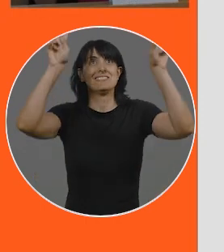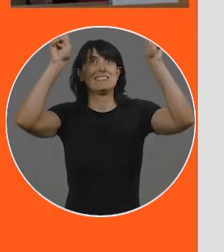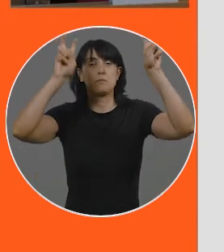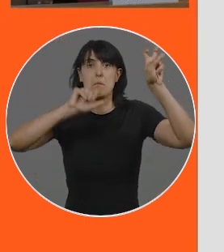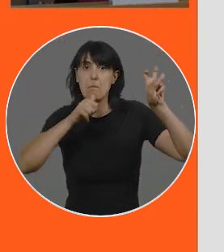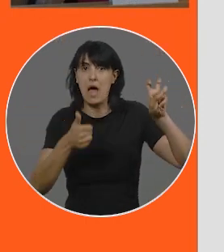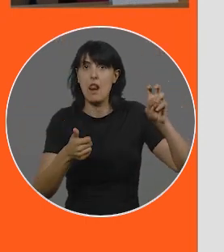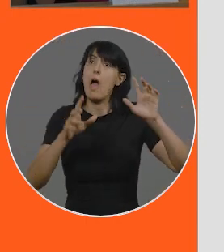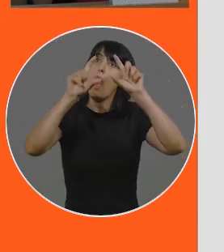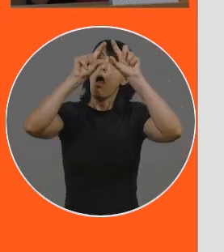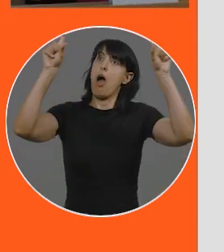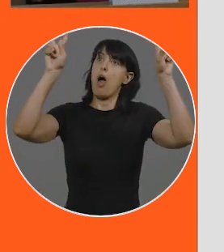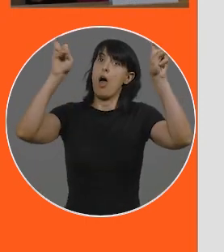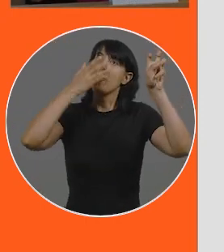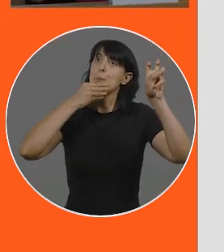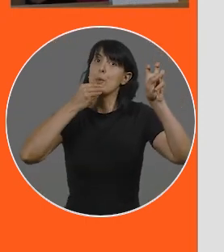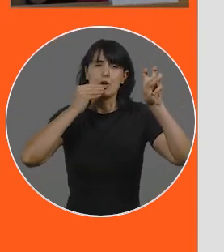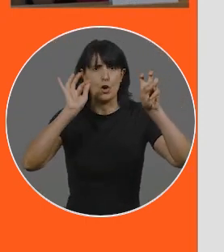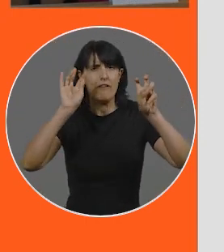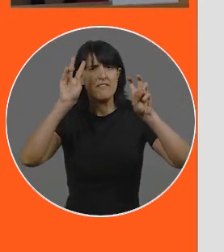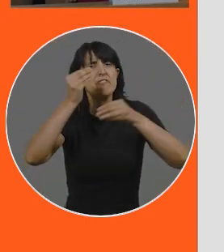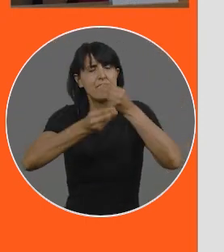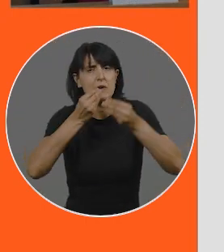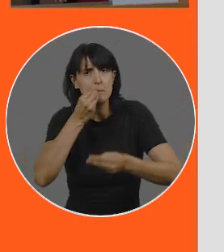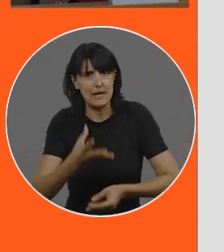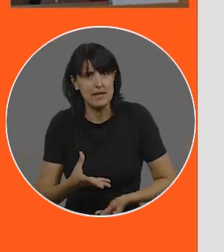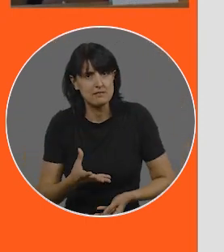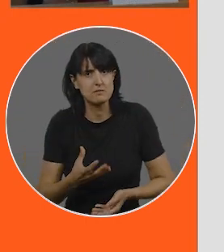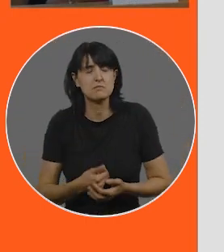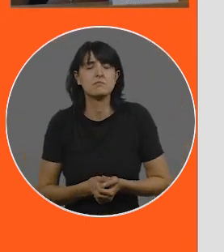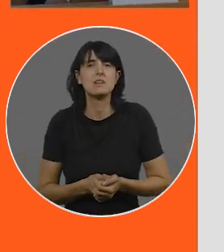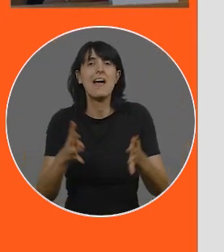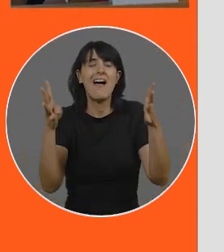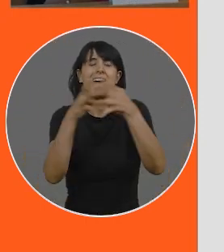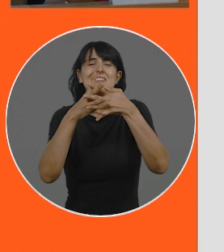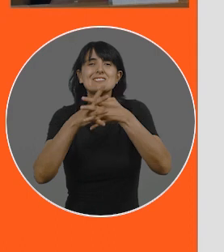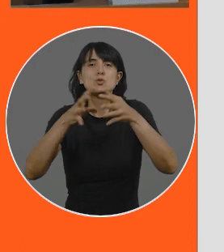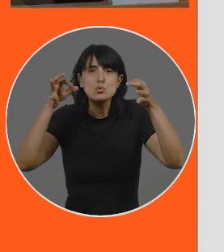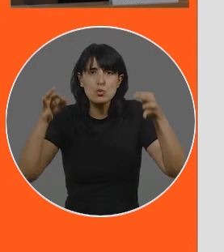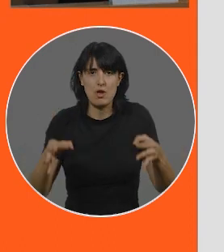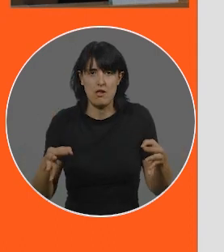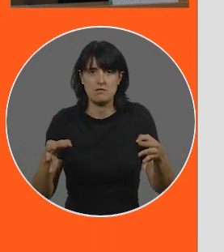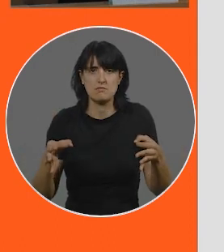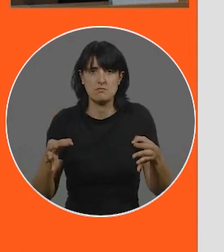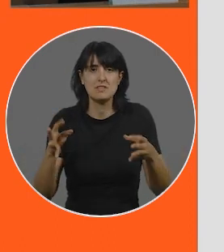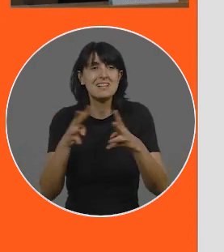encapçalaments mal fets, però té encapçalaments? No, ben fet. Llavors,